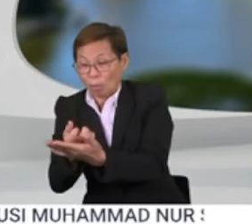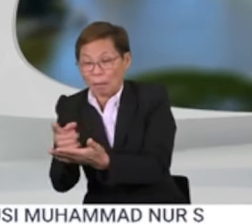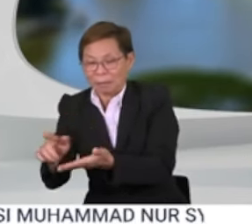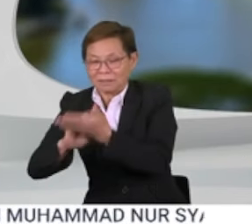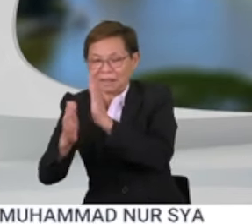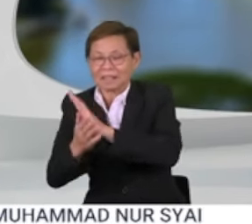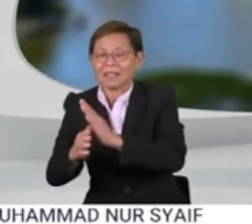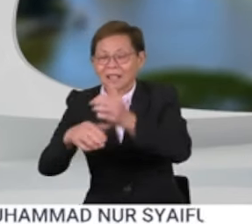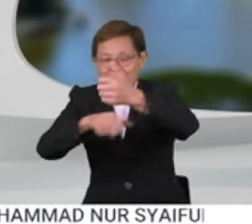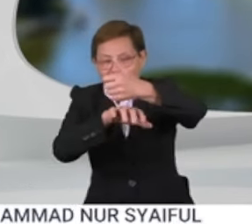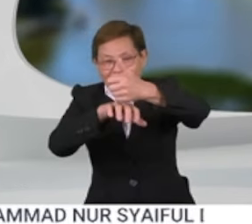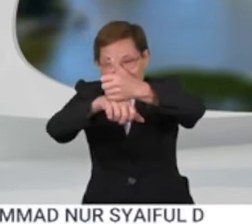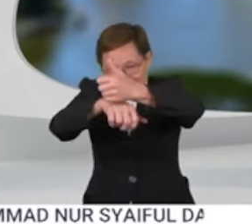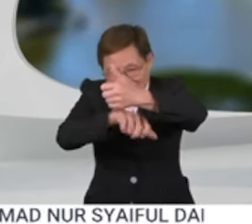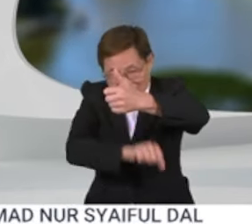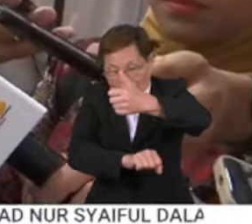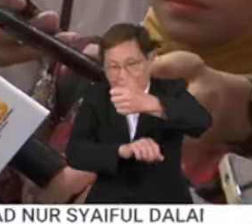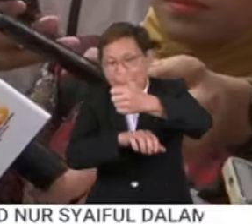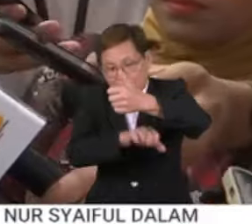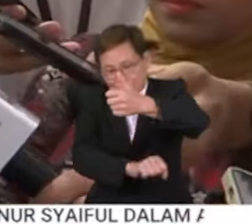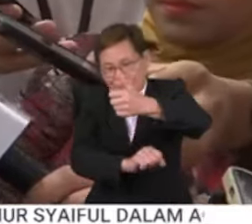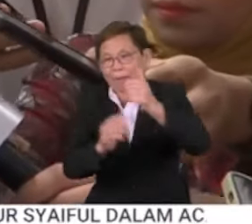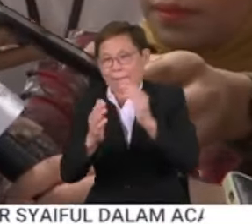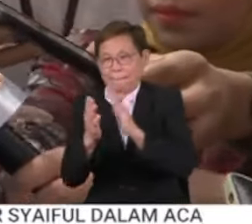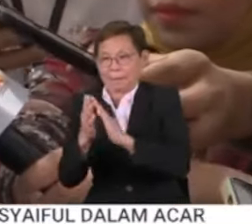menjadi sub-bandar.